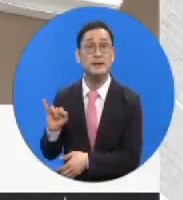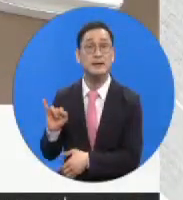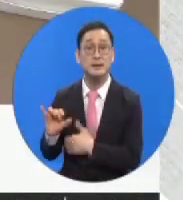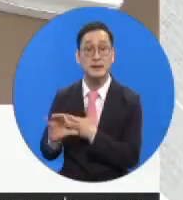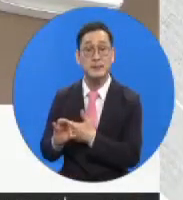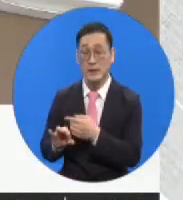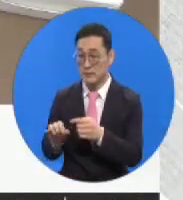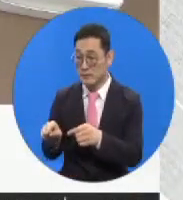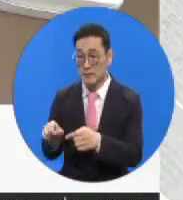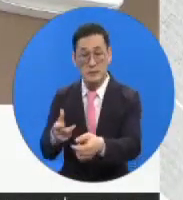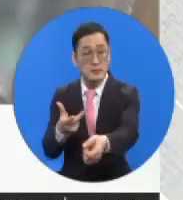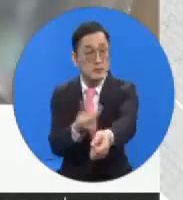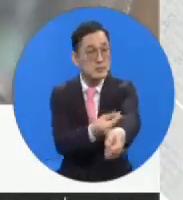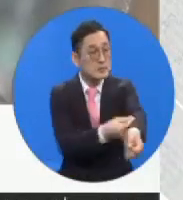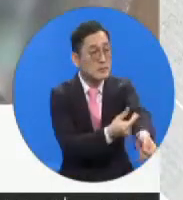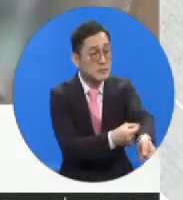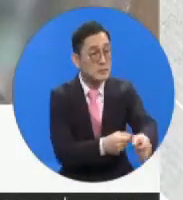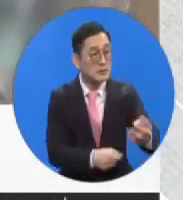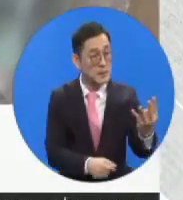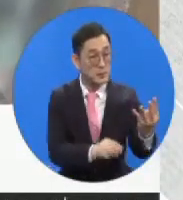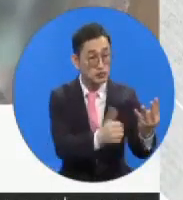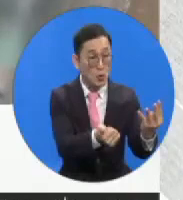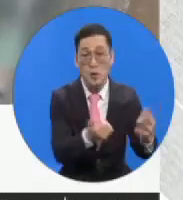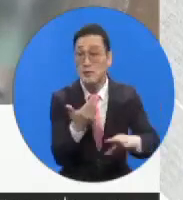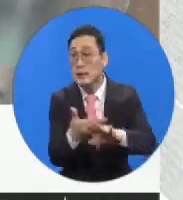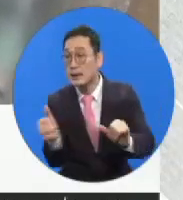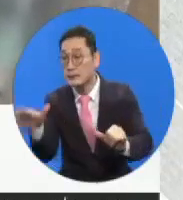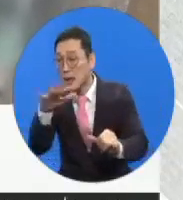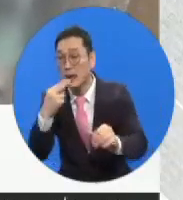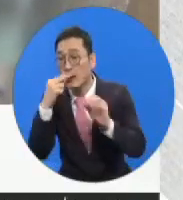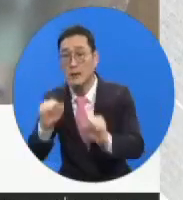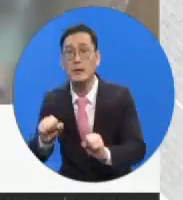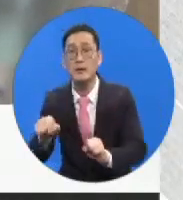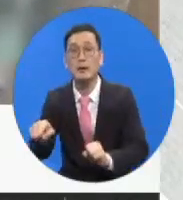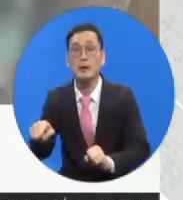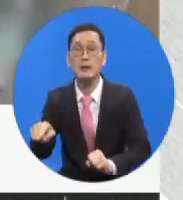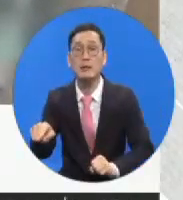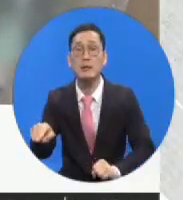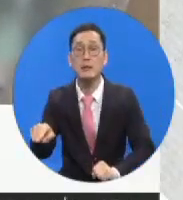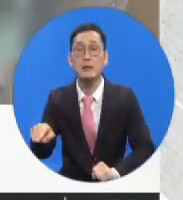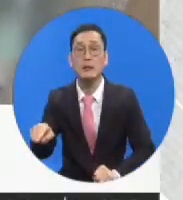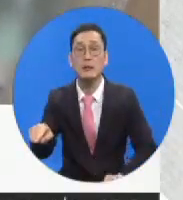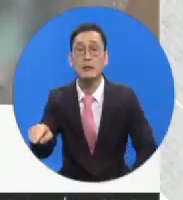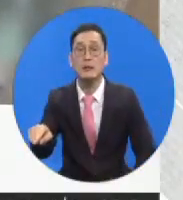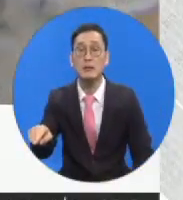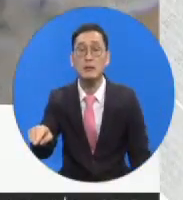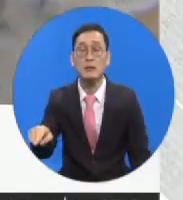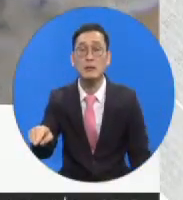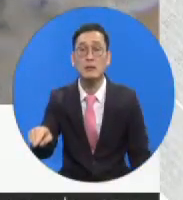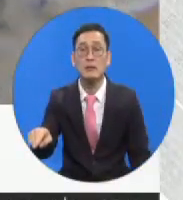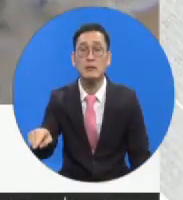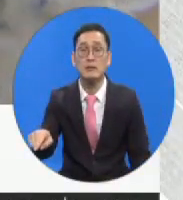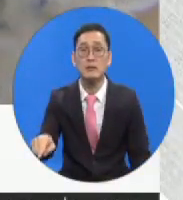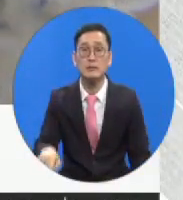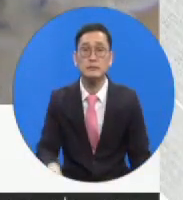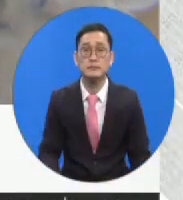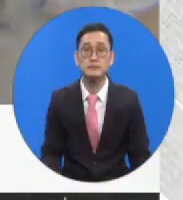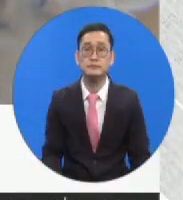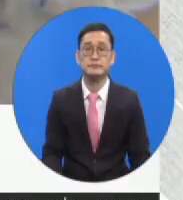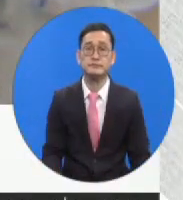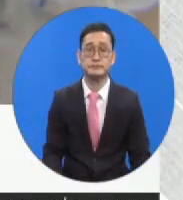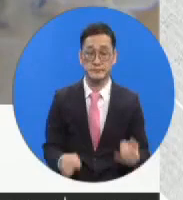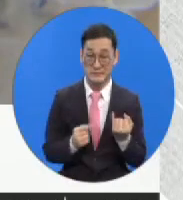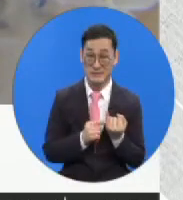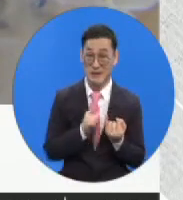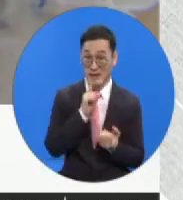맞은 다수의 사람들에서 유사한 반응들이 나와야 되는데 그렇지 않고 있거든요. 경향성을 보면. 근데 어제 국감장에서 정은경